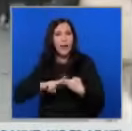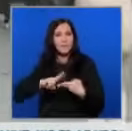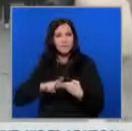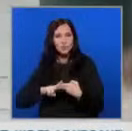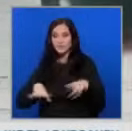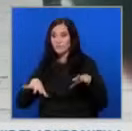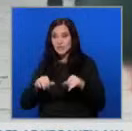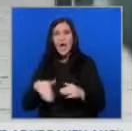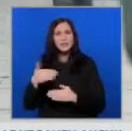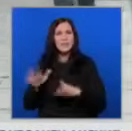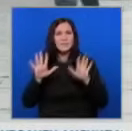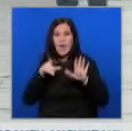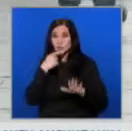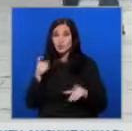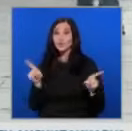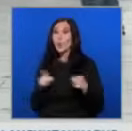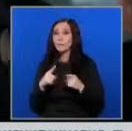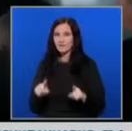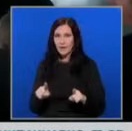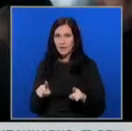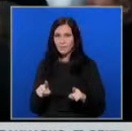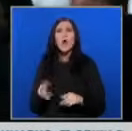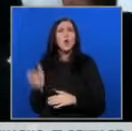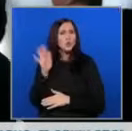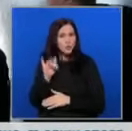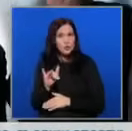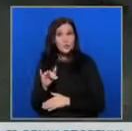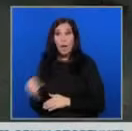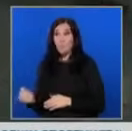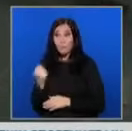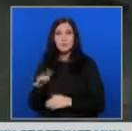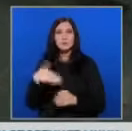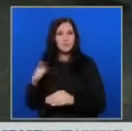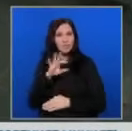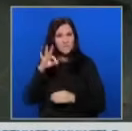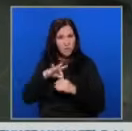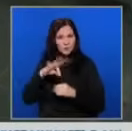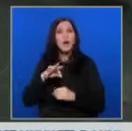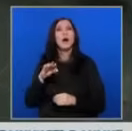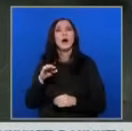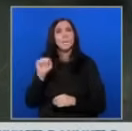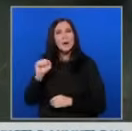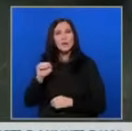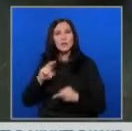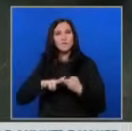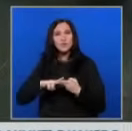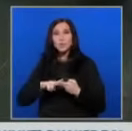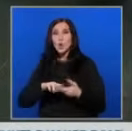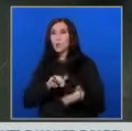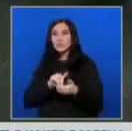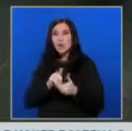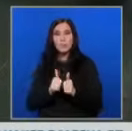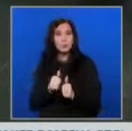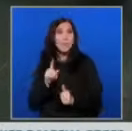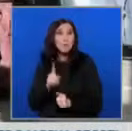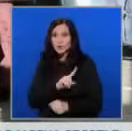Вучич властта си след 10 годишно управление? Дори да бъде победител след вота, партията на Вучич и коалиционните им партньори може